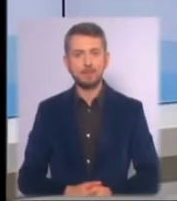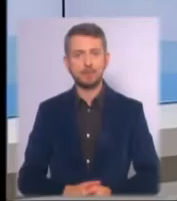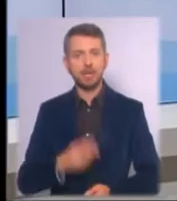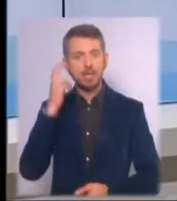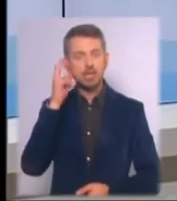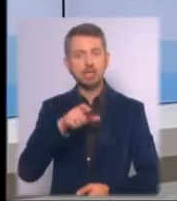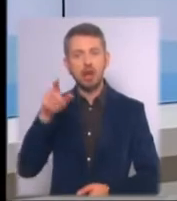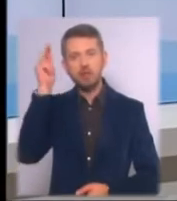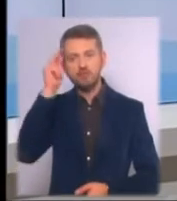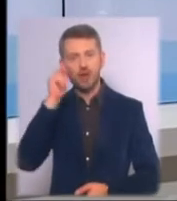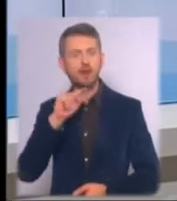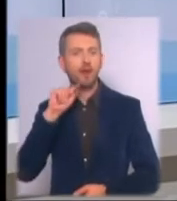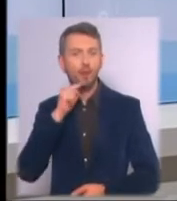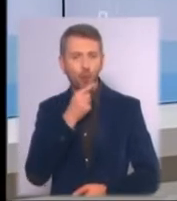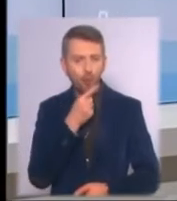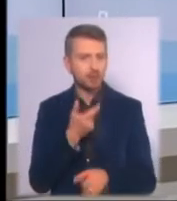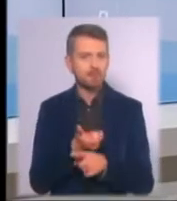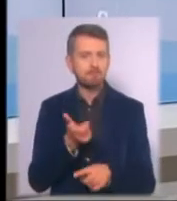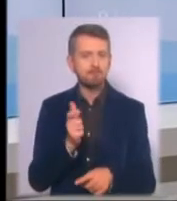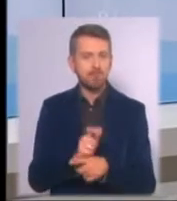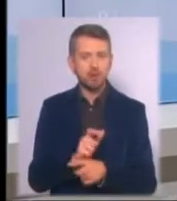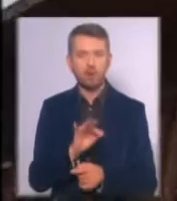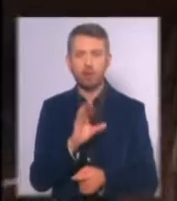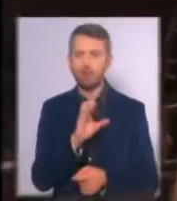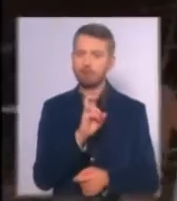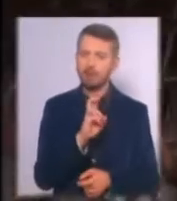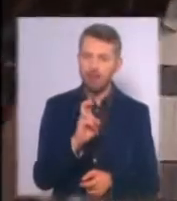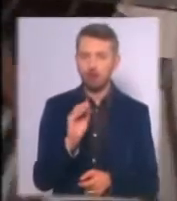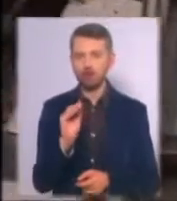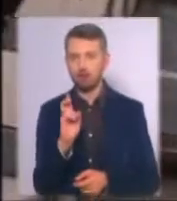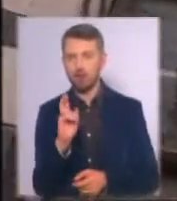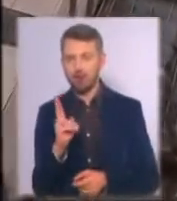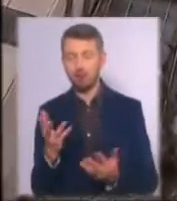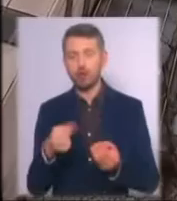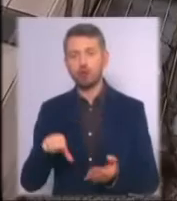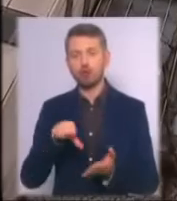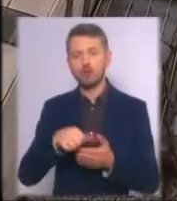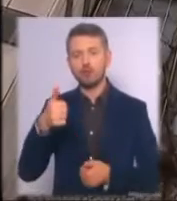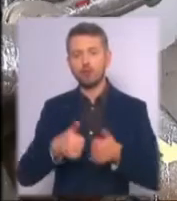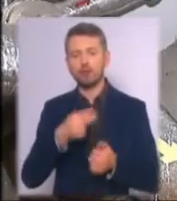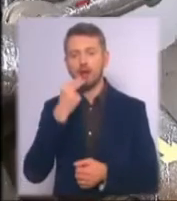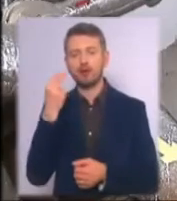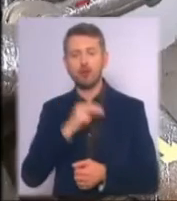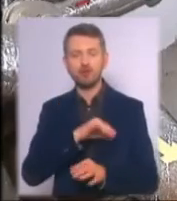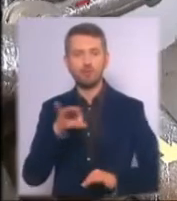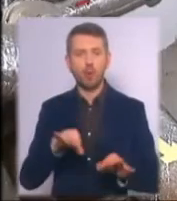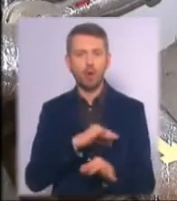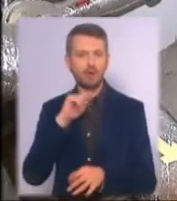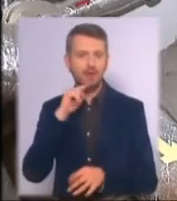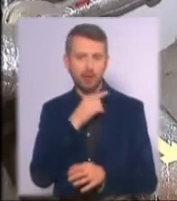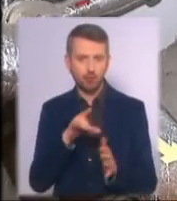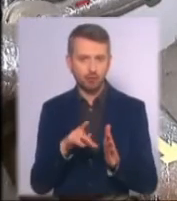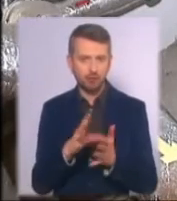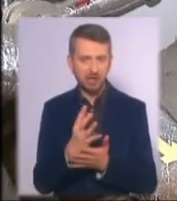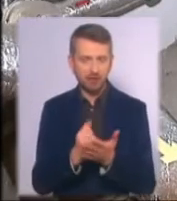Кияни учаться економити. Дедалі більше об'єднань ОСББ та ЖБК беруть участь у конкурсі на кращий проект з енергозбереження.